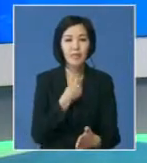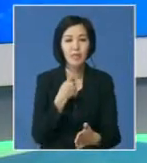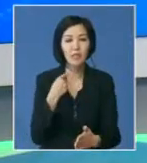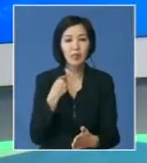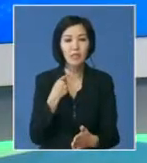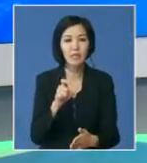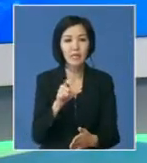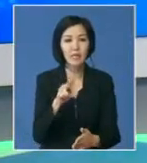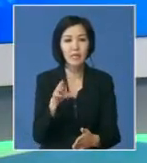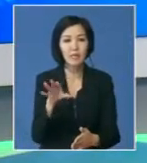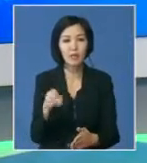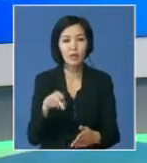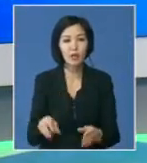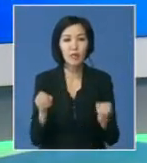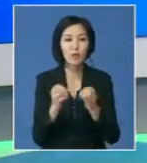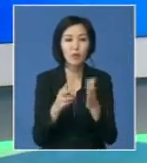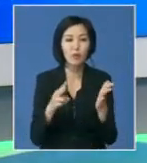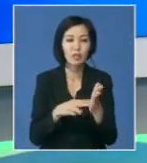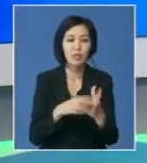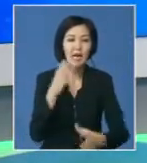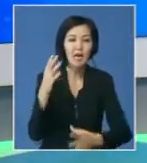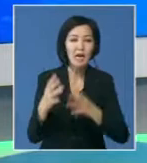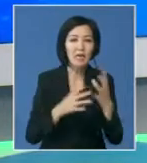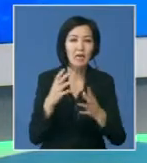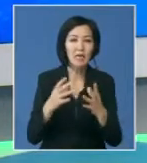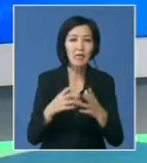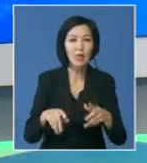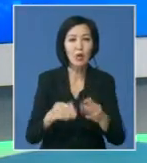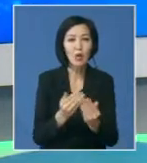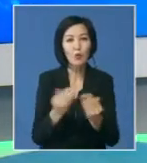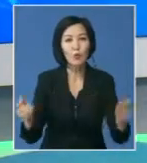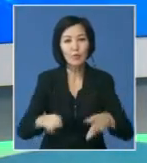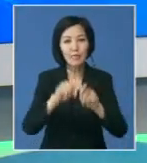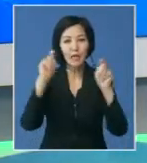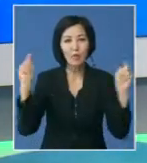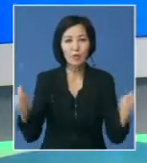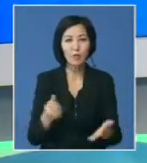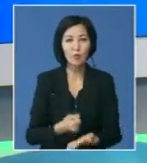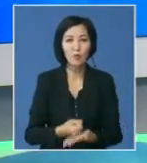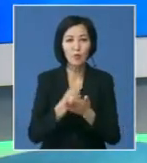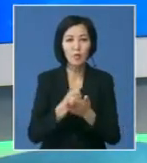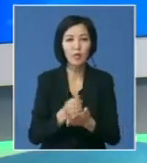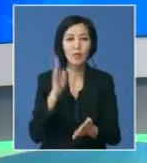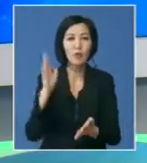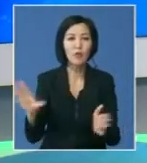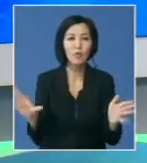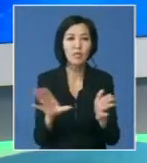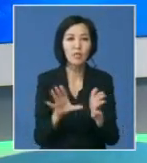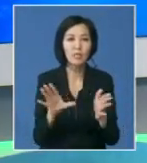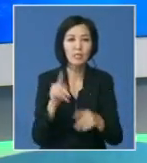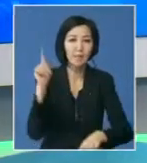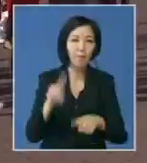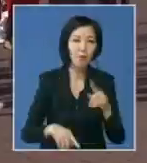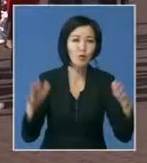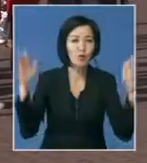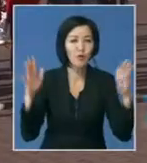Талдықорғандықтар Экспо 2017 халықаралық көрмесінің ашылуын қолдайды. Осы мақсатта шаһарда болашақ энергия атты патриоттар форум өтті. Ұйымдастырушылар